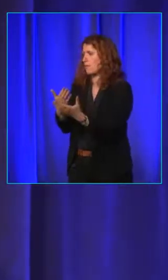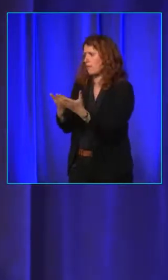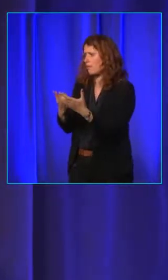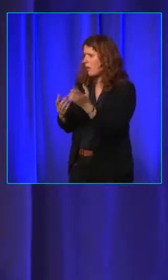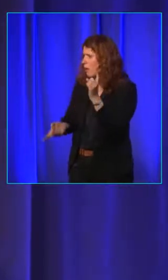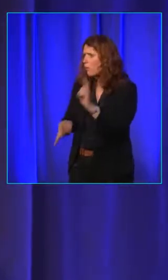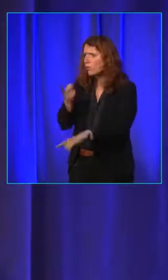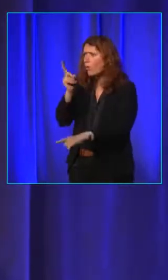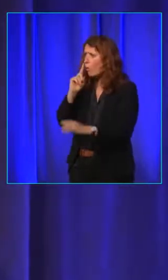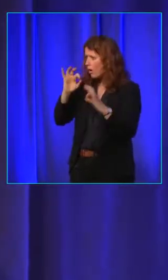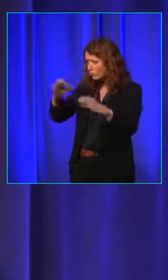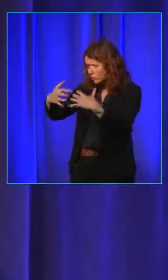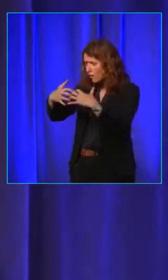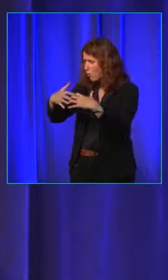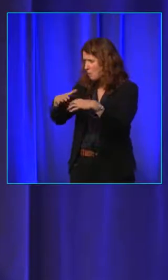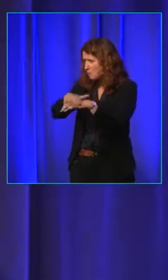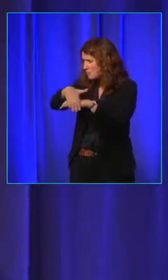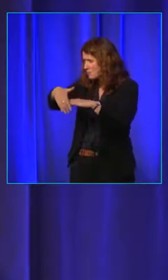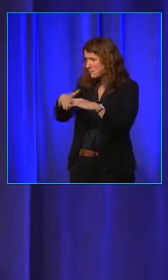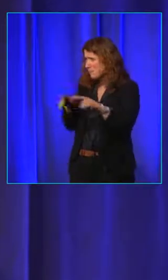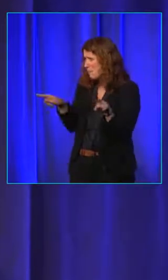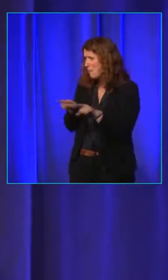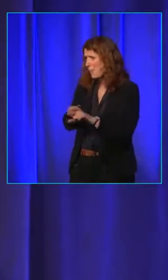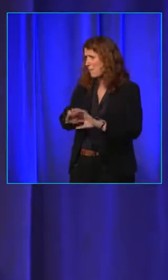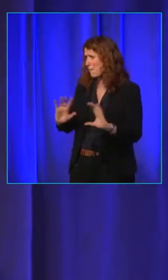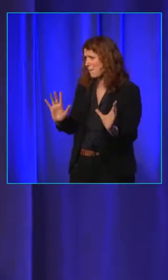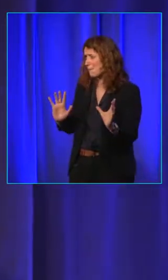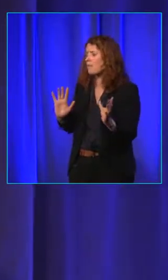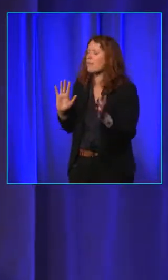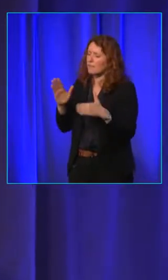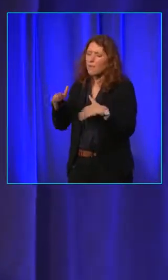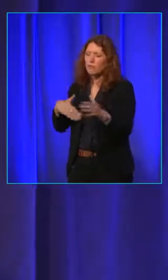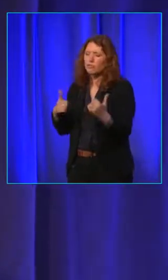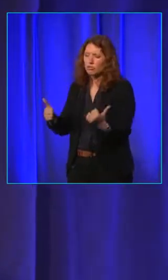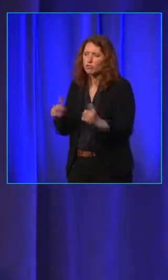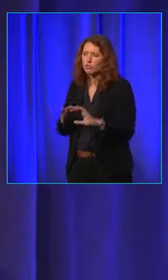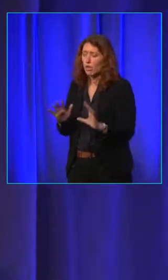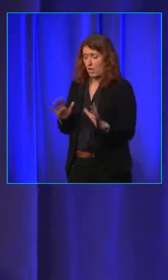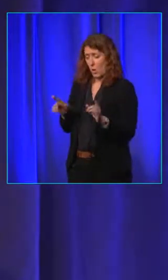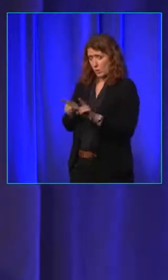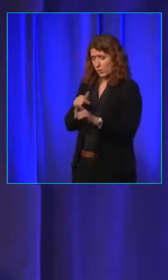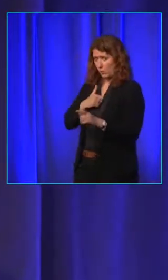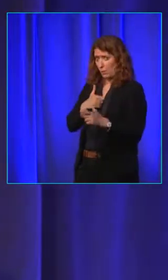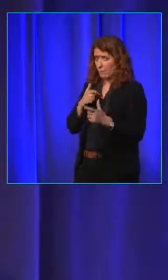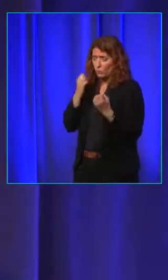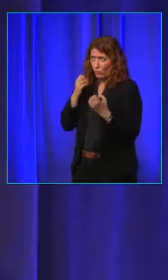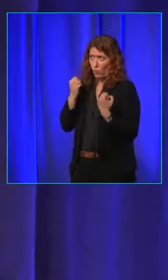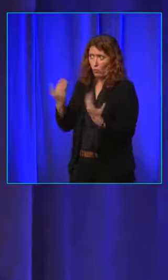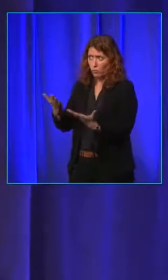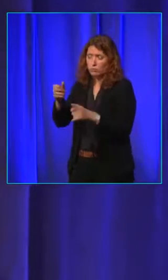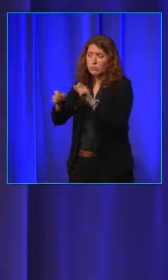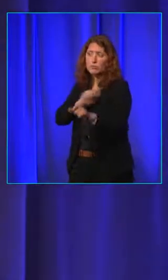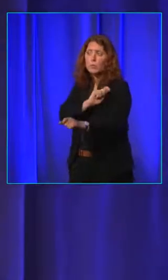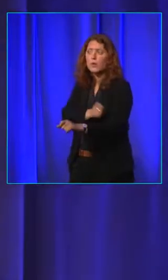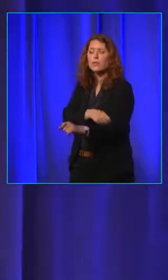vous comprenez. Donc, ça marche beaucoup. J'incite également les sportifs, comme vous avez vu sur le trampoline,